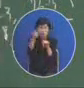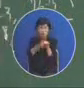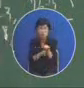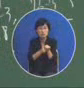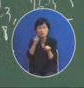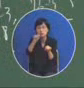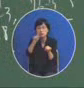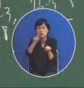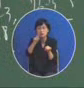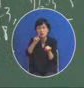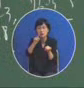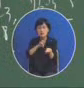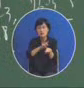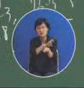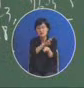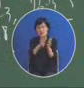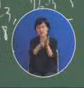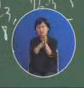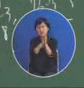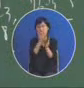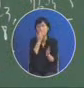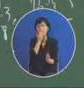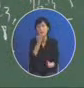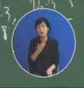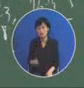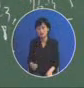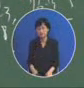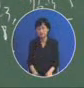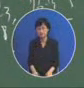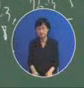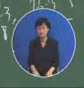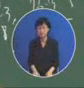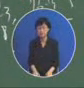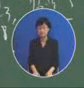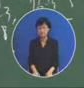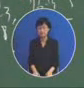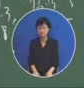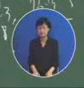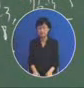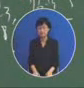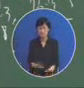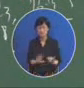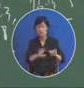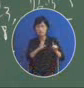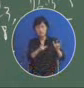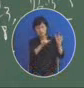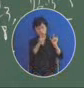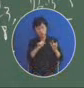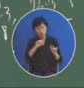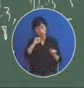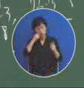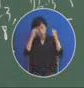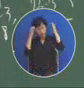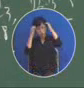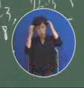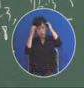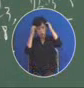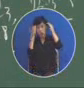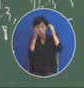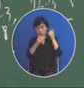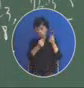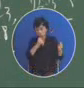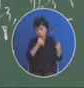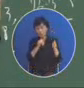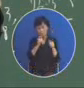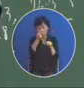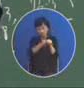되어져요. If you're praying about it just a little bit, then without you even knowing, one day you see that wherever you are, you're able to pray. 그 속에서 기도가 되죠. The world is a difficult